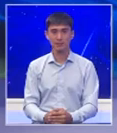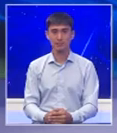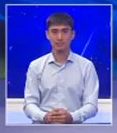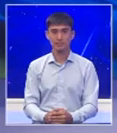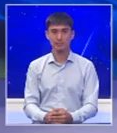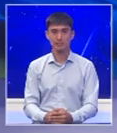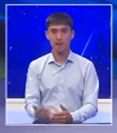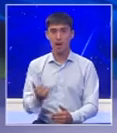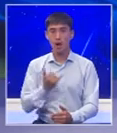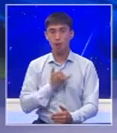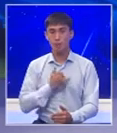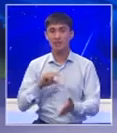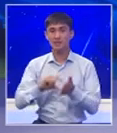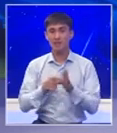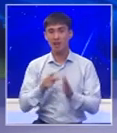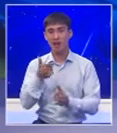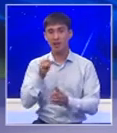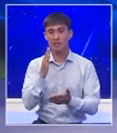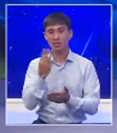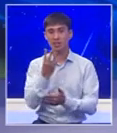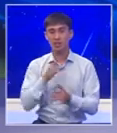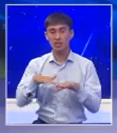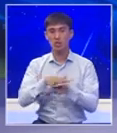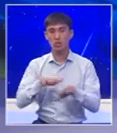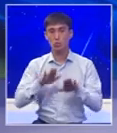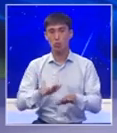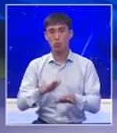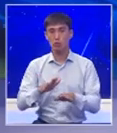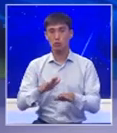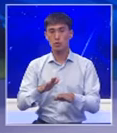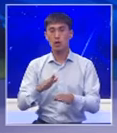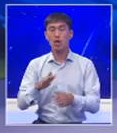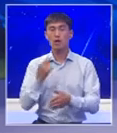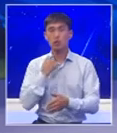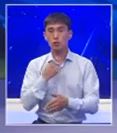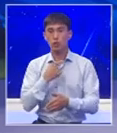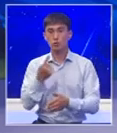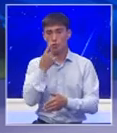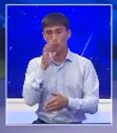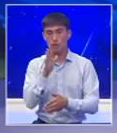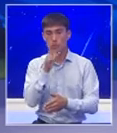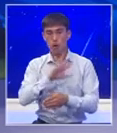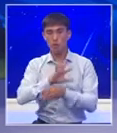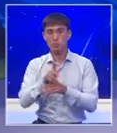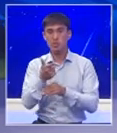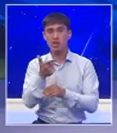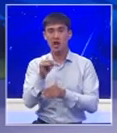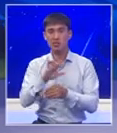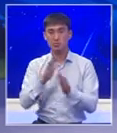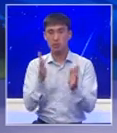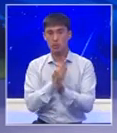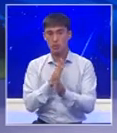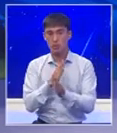а у нас в квартире газ 4 населенных пунктов пригороде at all кургана в скором времени будут обеспечены природным газом